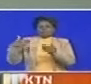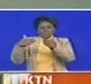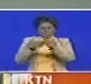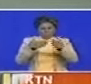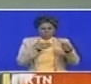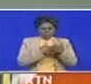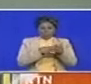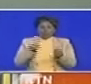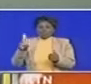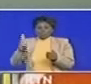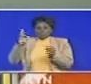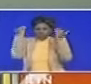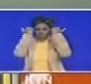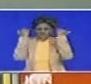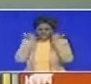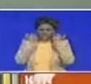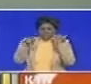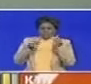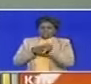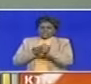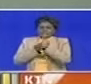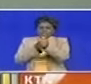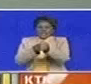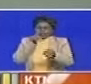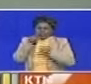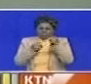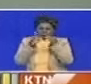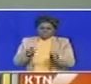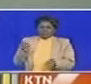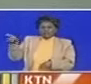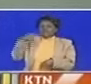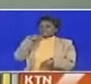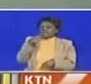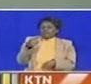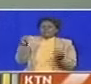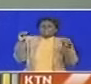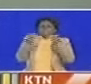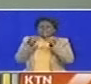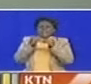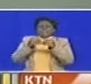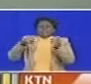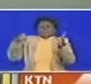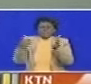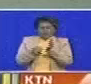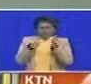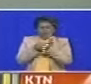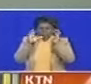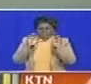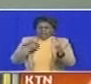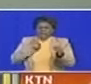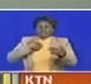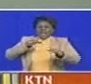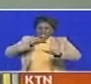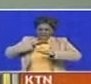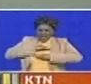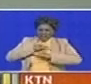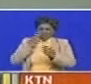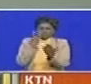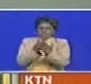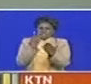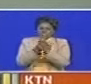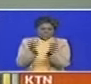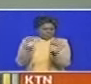Rais Uhuru Kenyatta. Kiongozi wa mashtaka Fatou Bensouda anakumbana na tatizo la uhaba wa mashahidi muhimu. Franco Tieno